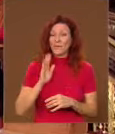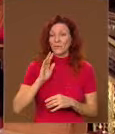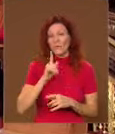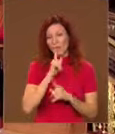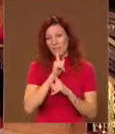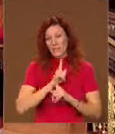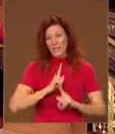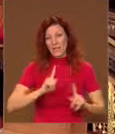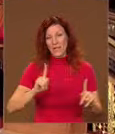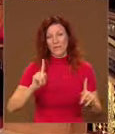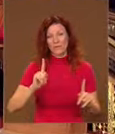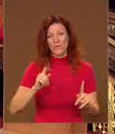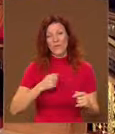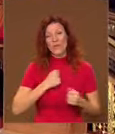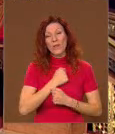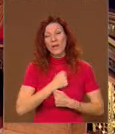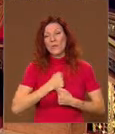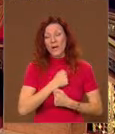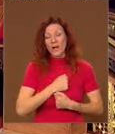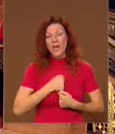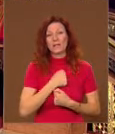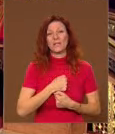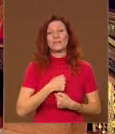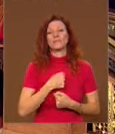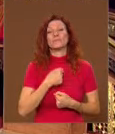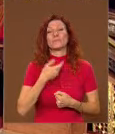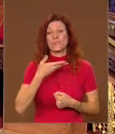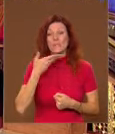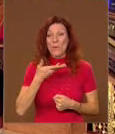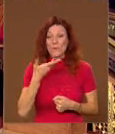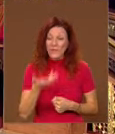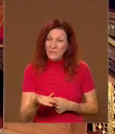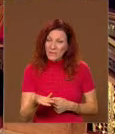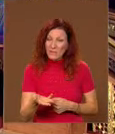таинството на покаянието, на изповедта.